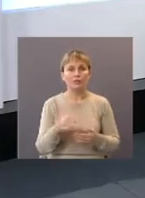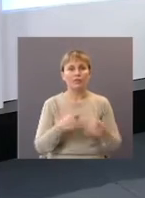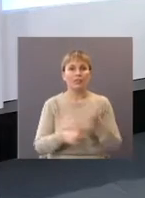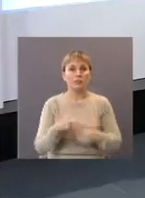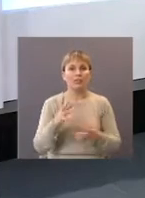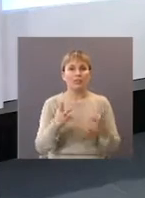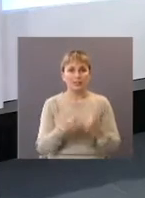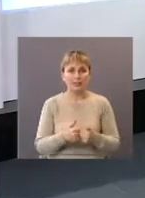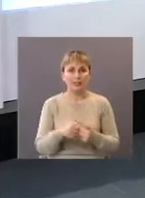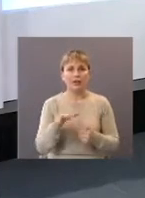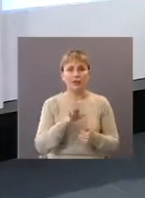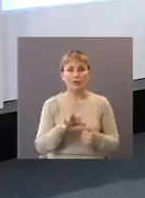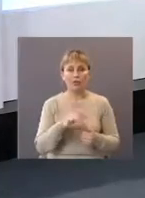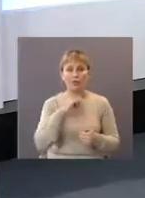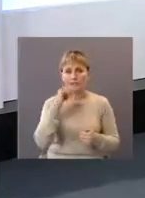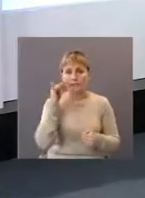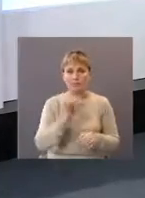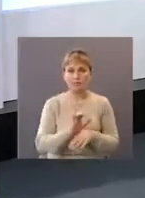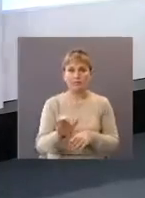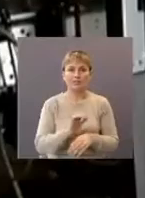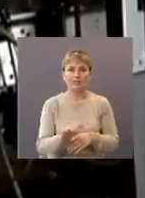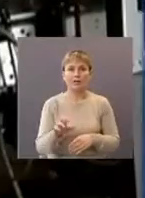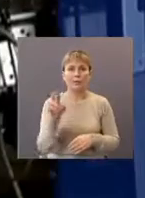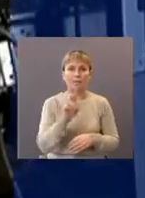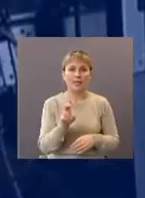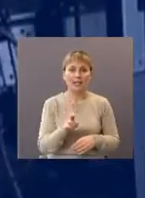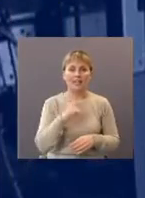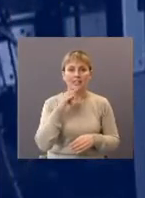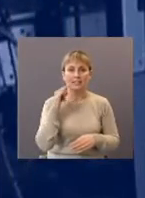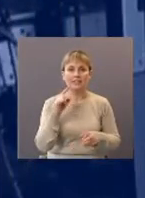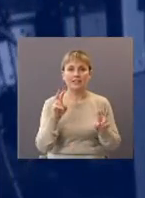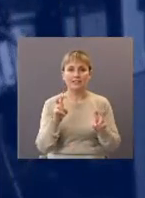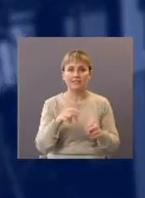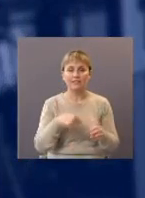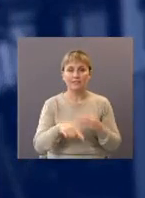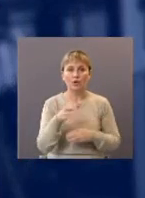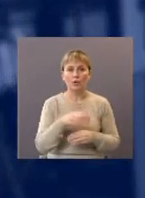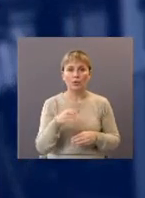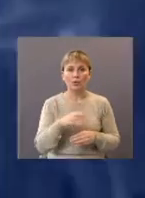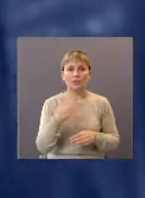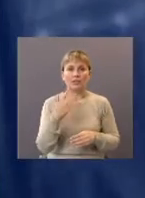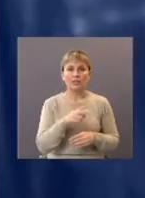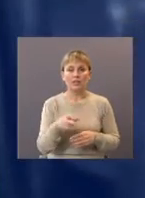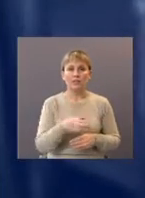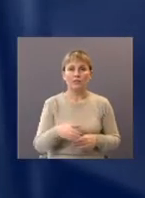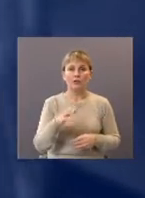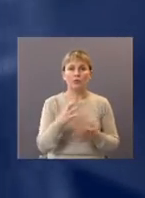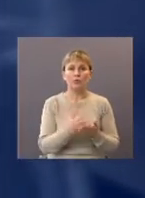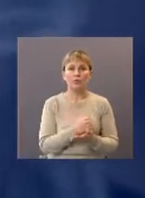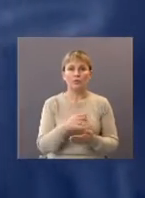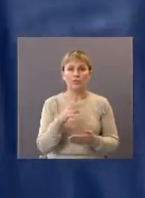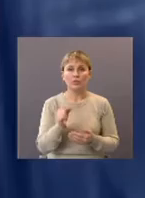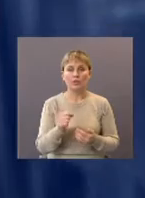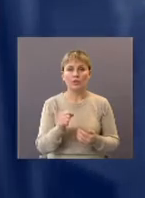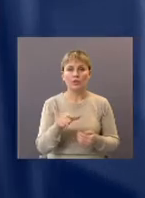к статистике от отечественных производителей. Беленькая среди казахстанцев не теряет популярности. 3 литра водки приходится на